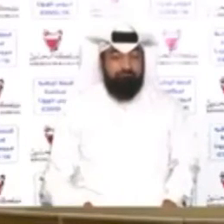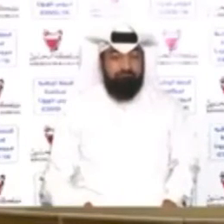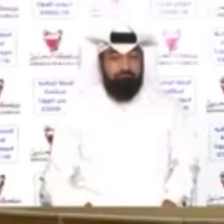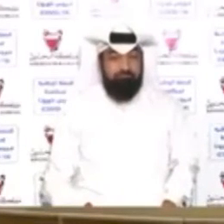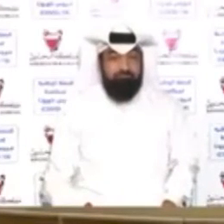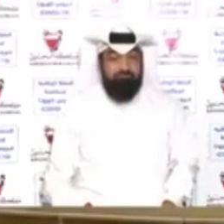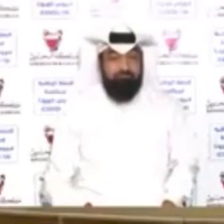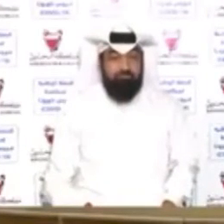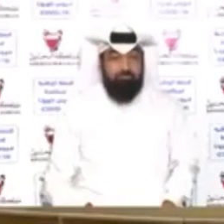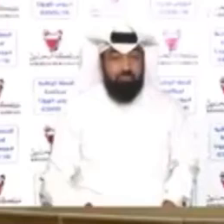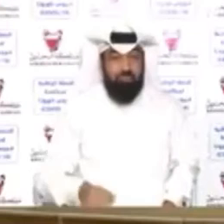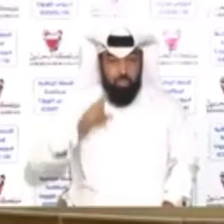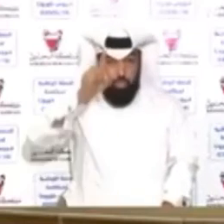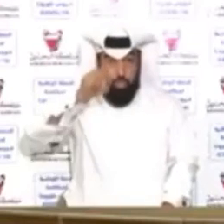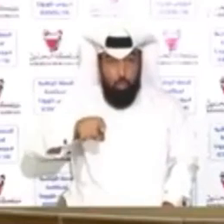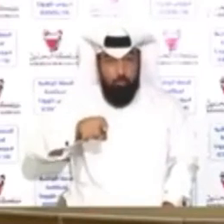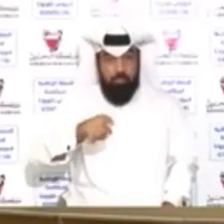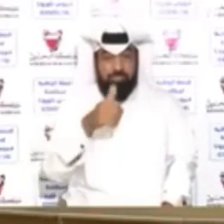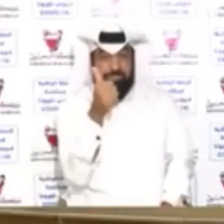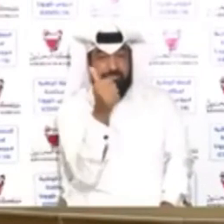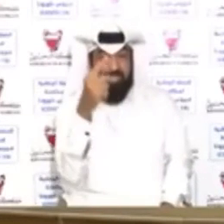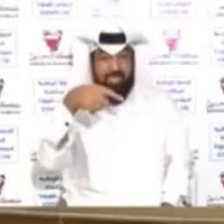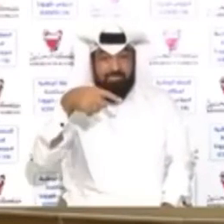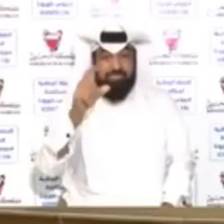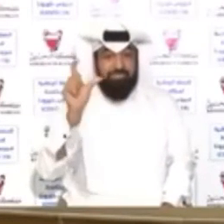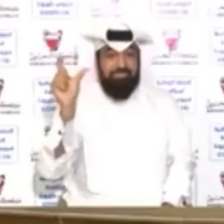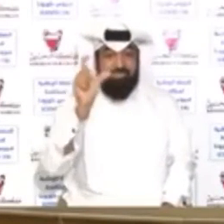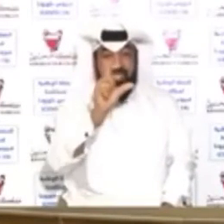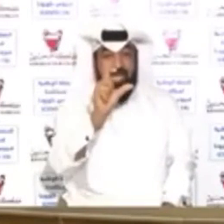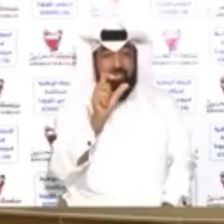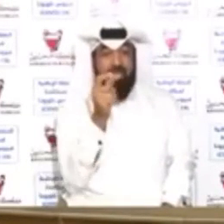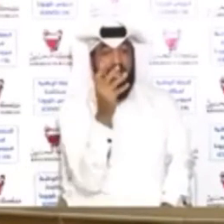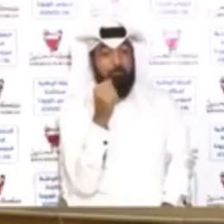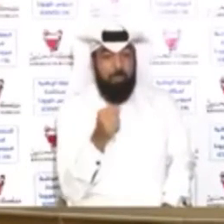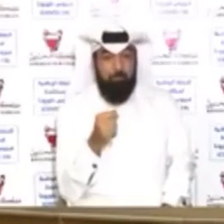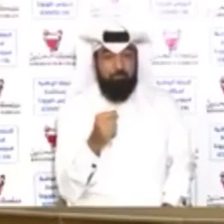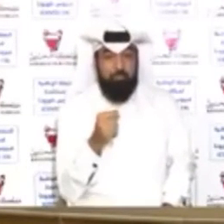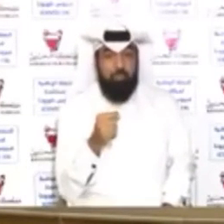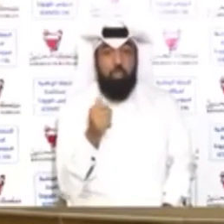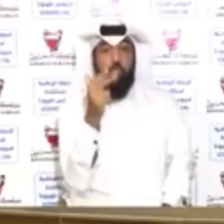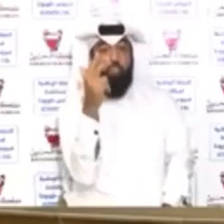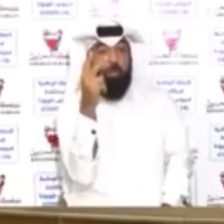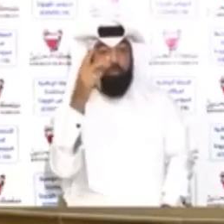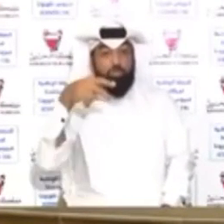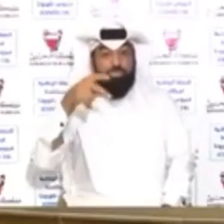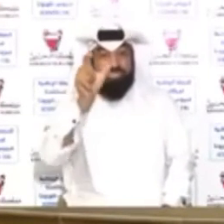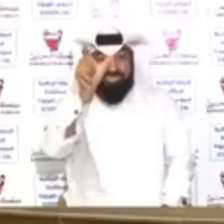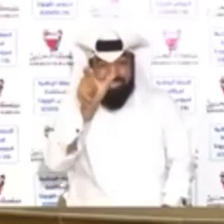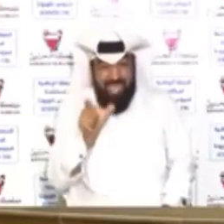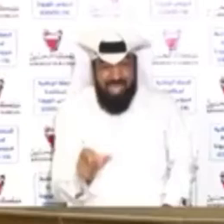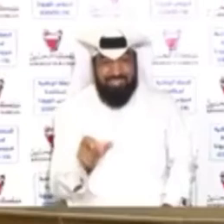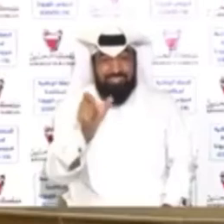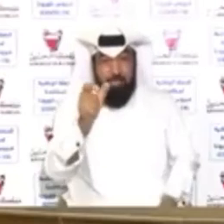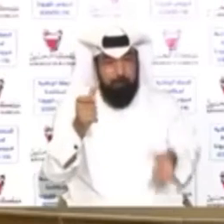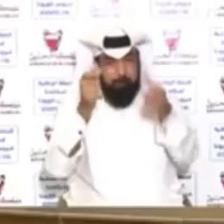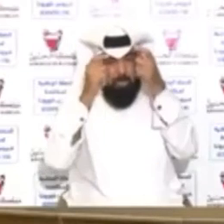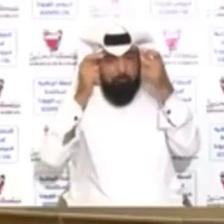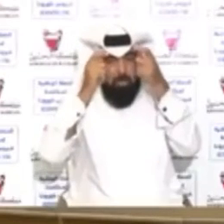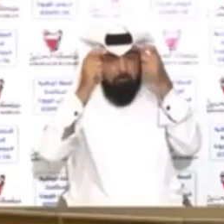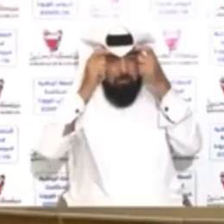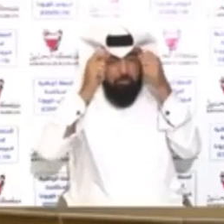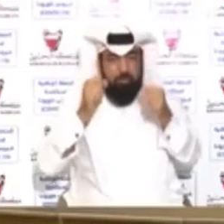يوم 16 أبريل تم تسجيل 28 حالة قائمة لمواطنين و11